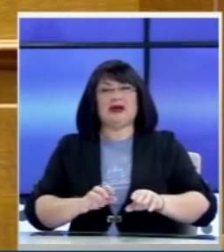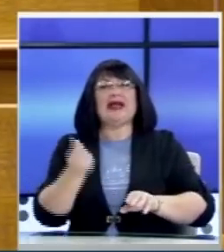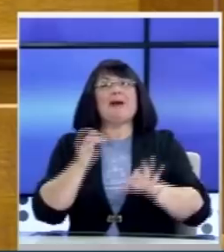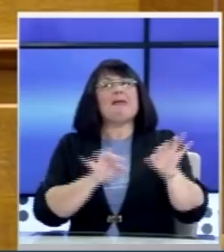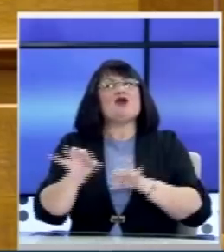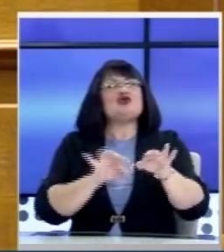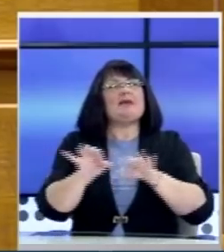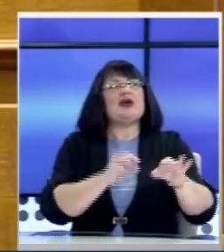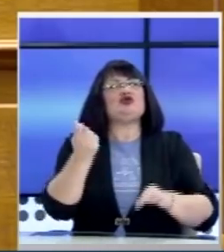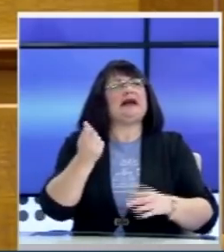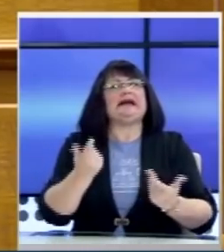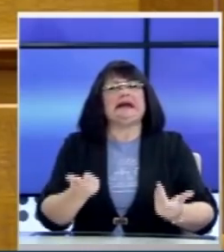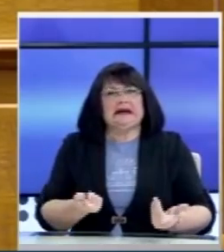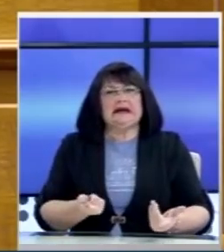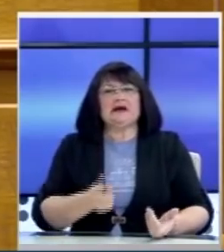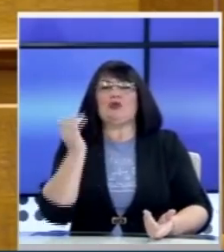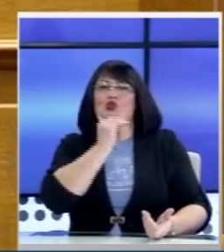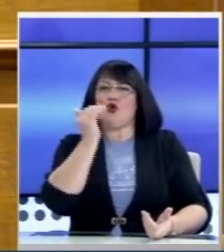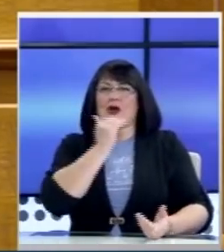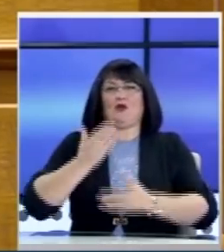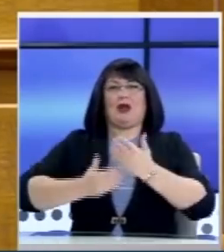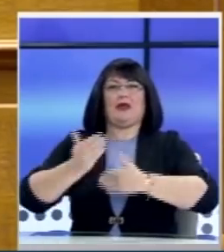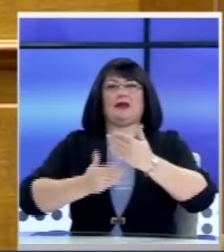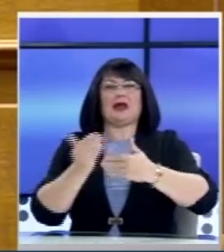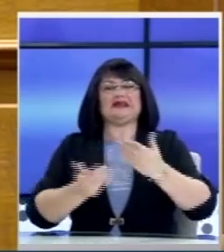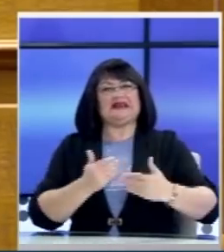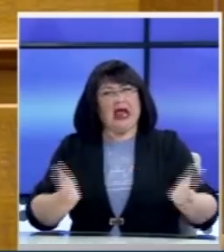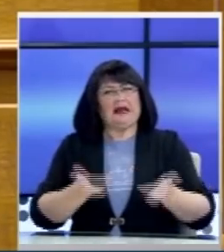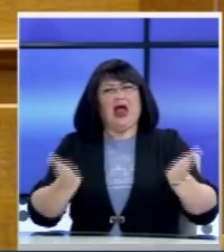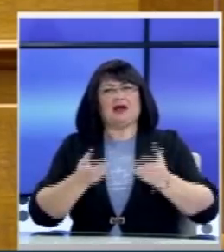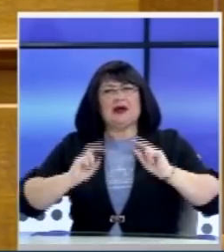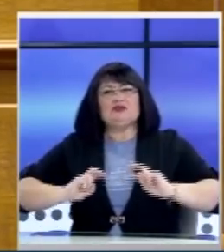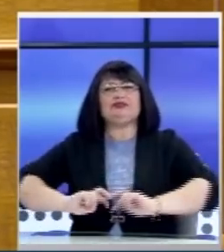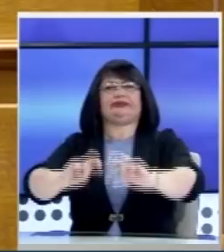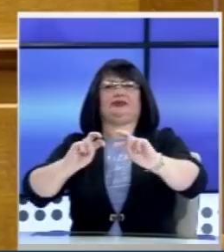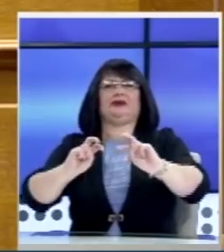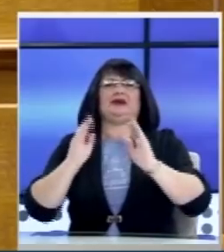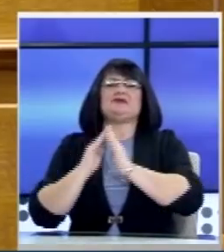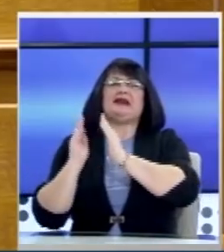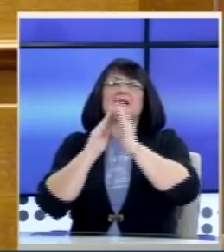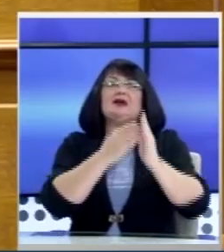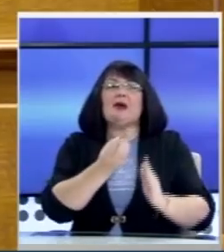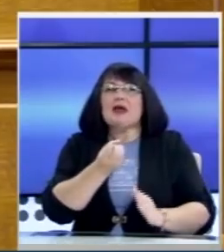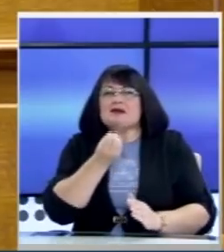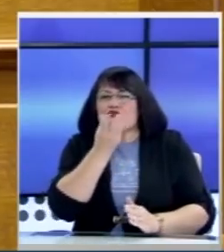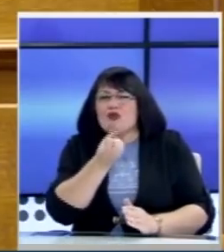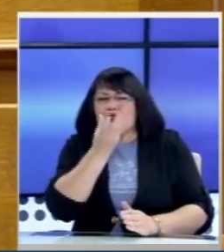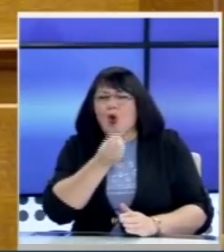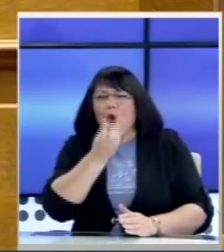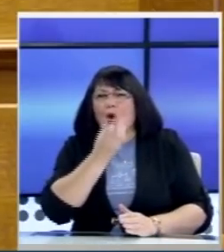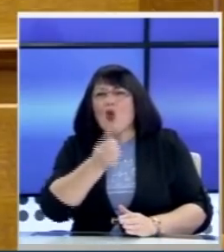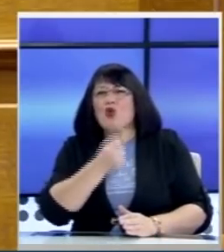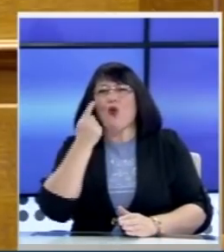περιουσιακών στοιχείων για να επιταχυνθούν οι διαδικασίες. Φέρνει δηλαδή τον ηλεκτρονικό χαφιέ που θα εξετάζει